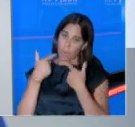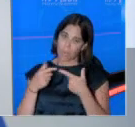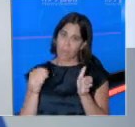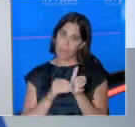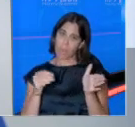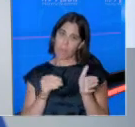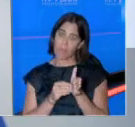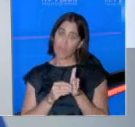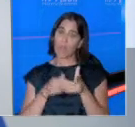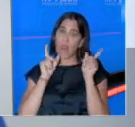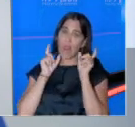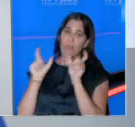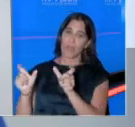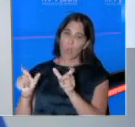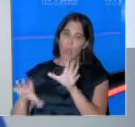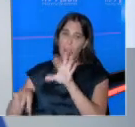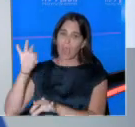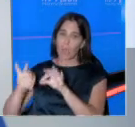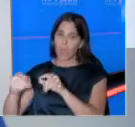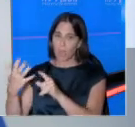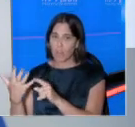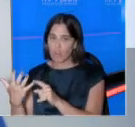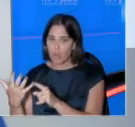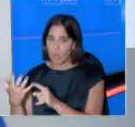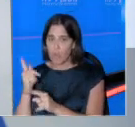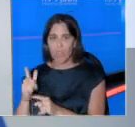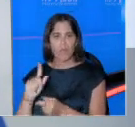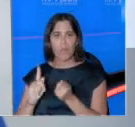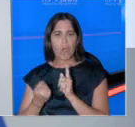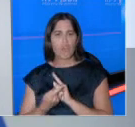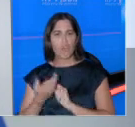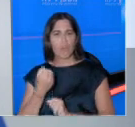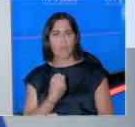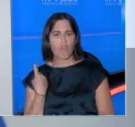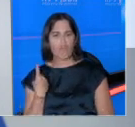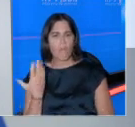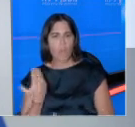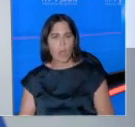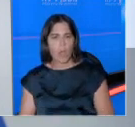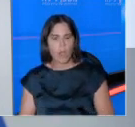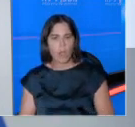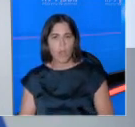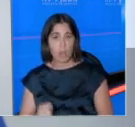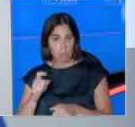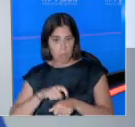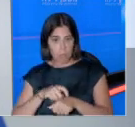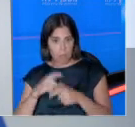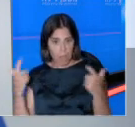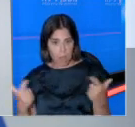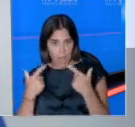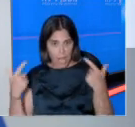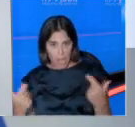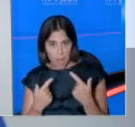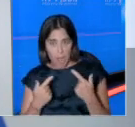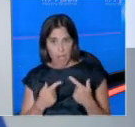בשביל למנוע בחירות חמישיות. אבל מה נשתנה מלפני שבוע? הרי בזמן הלחימה,